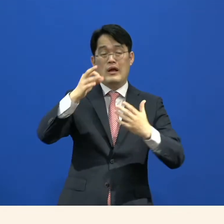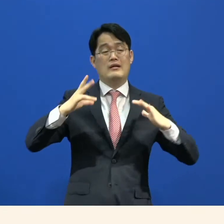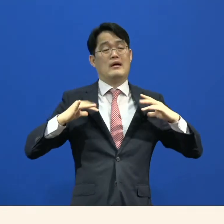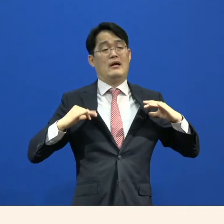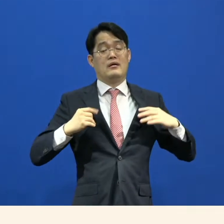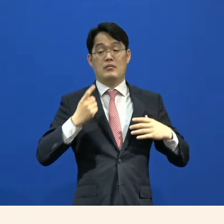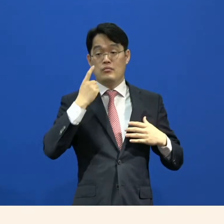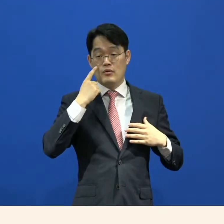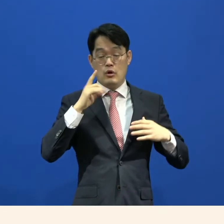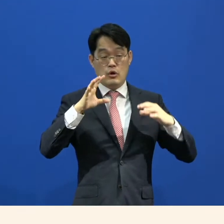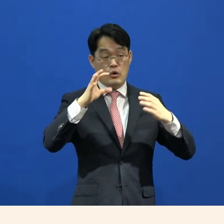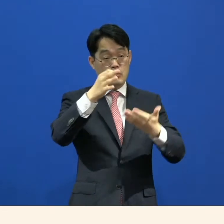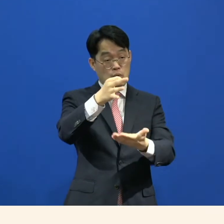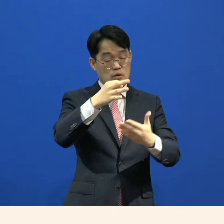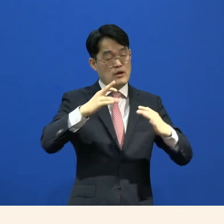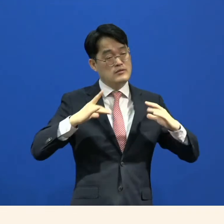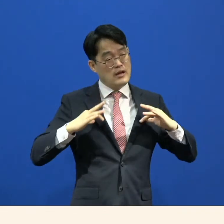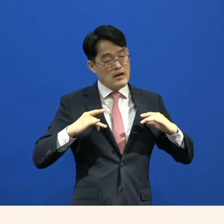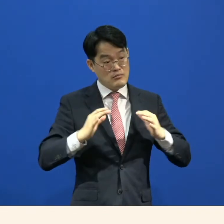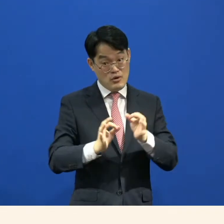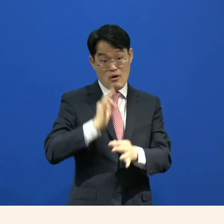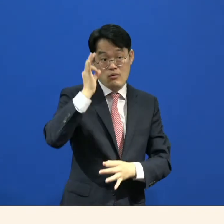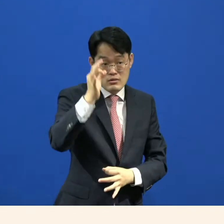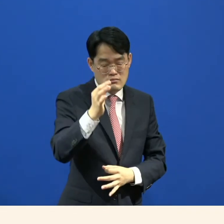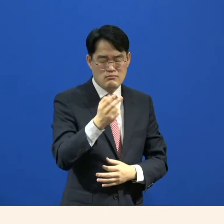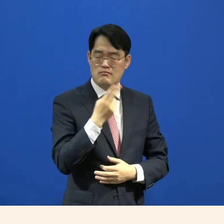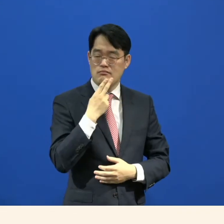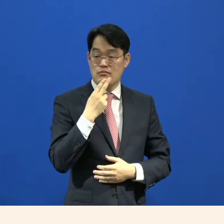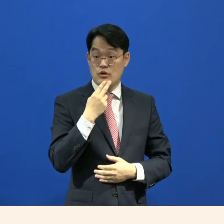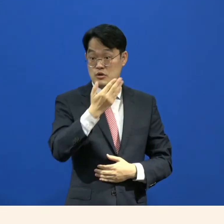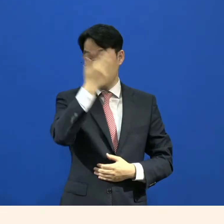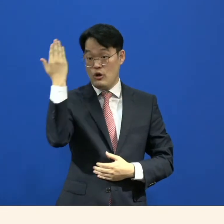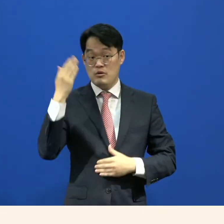젊음을 자랑해 보십시오. 얼마 가겠습니까? 금방입니다.